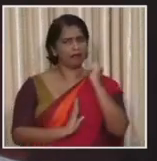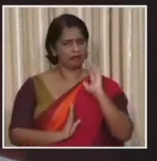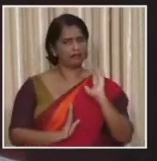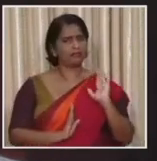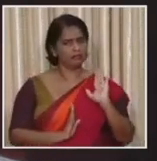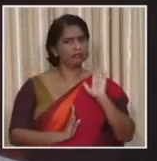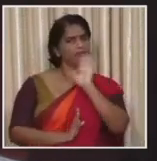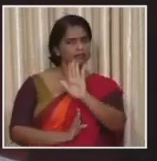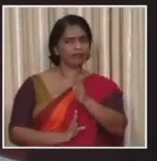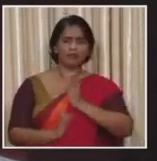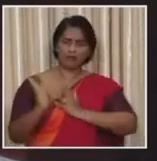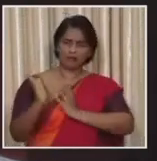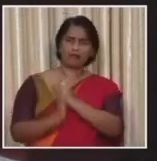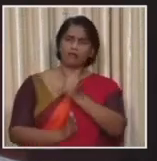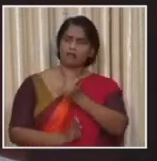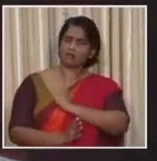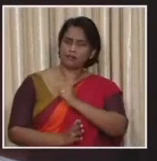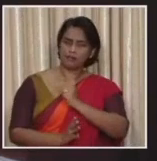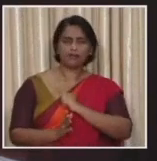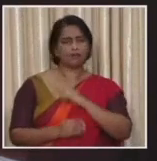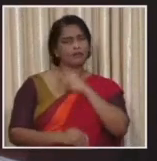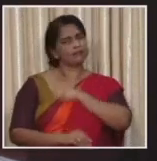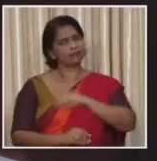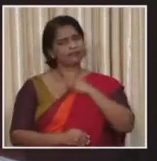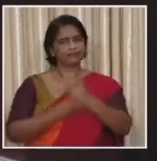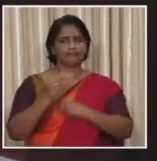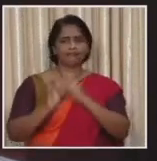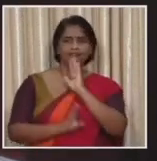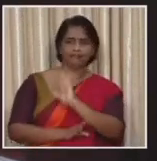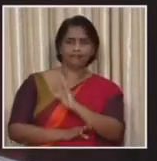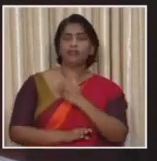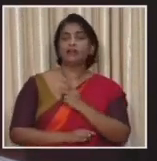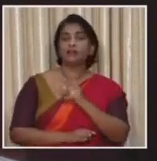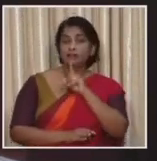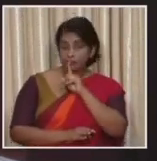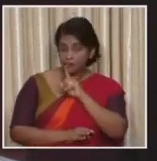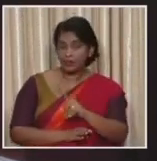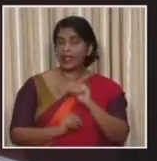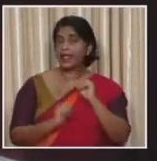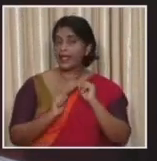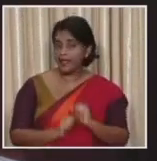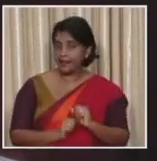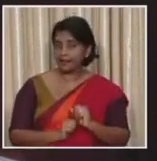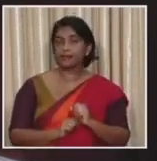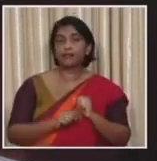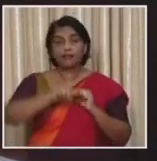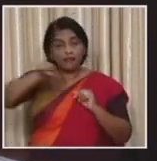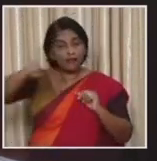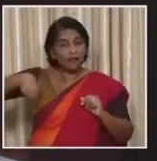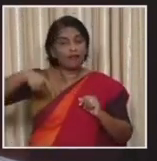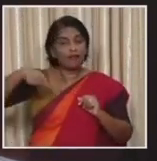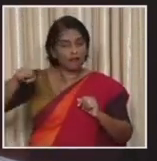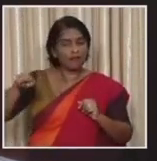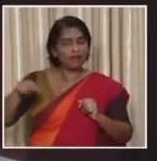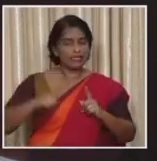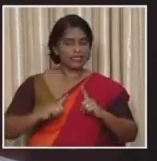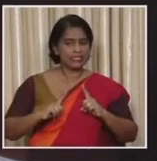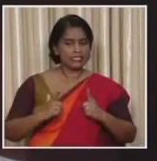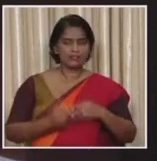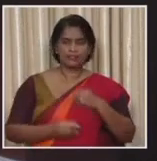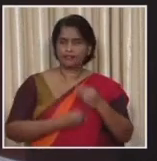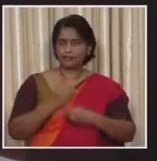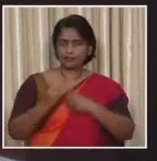ඒ මිනිසුන්ට අයිතියක් තියෙනවා තමන් කරන ජීවනෝපාය මේව කරන්න. මම කියන්නේ ඇයි ඒ අයගේ